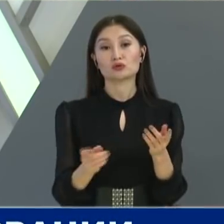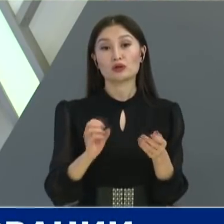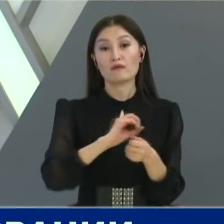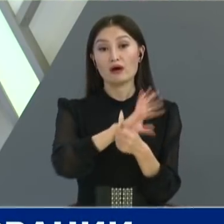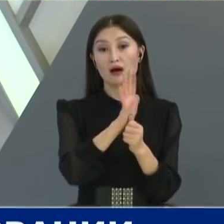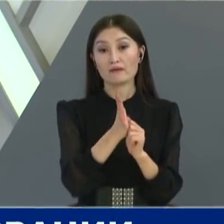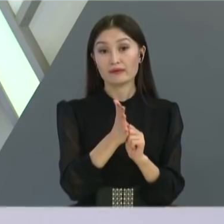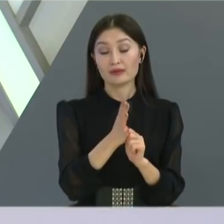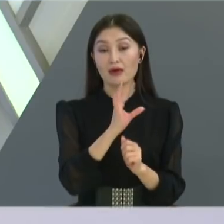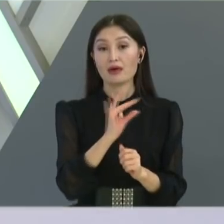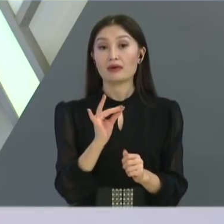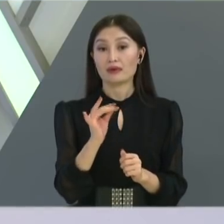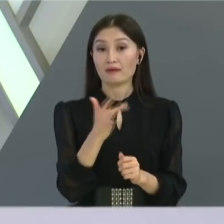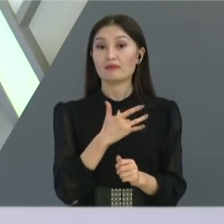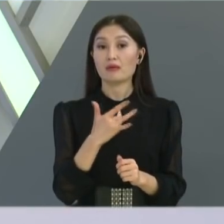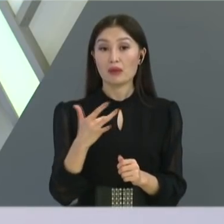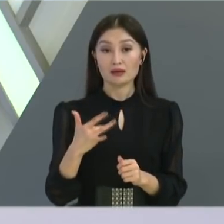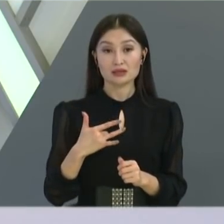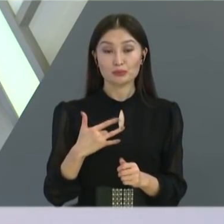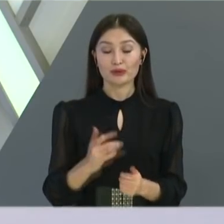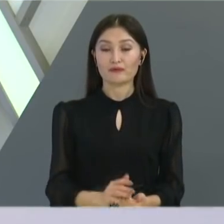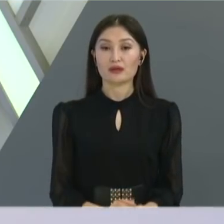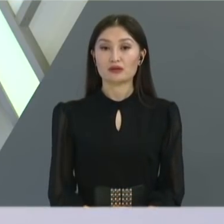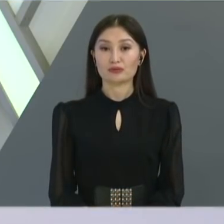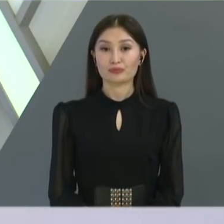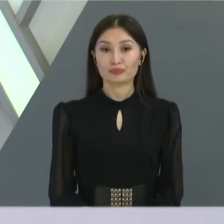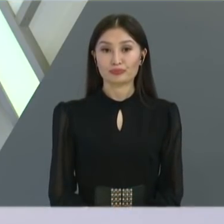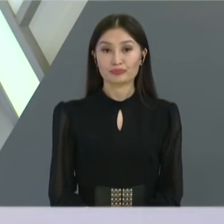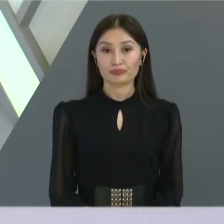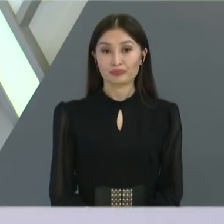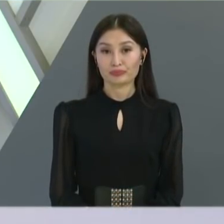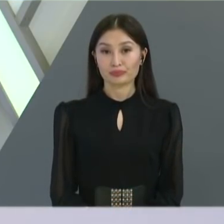ковида и внебольничной пневмонии.